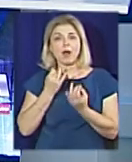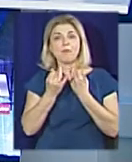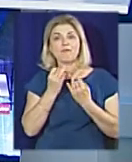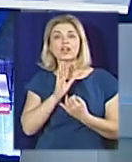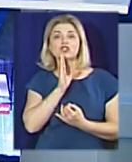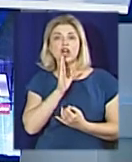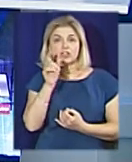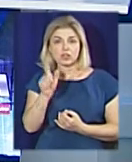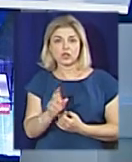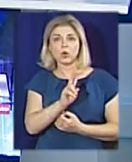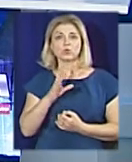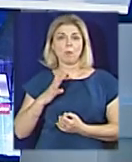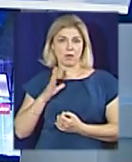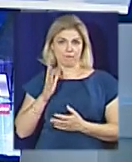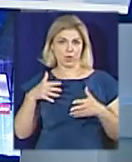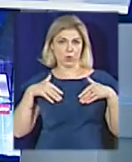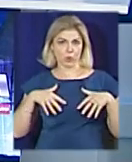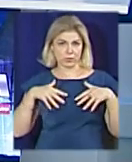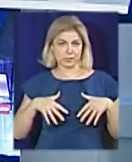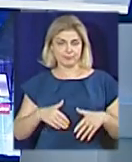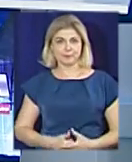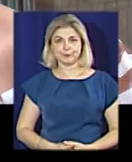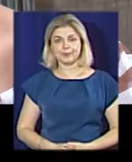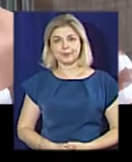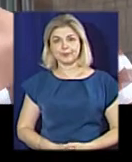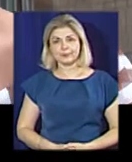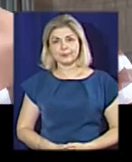яка знаходилась у Грузії, Іриною Стрелецькою.